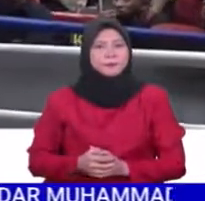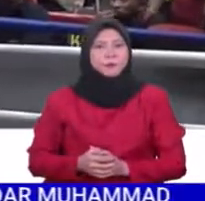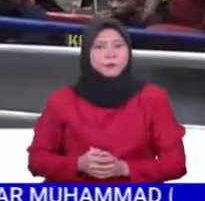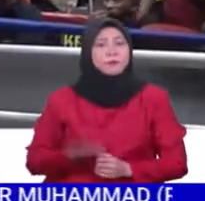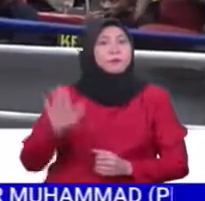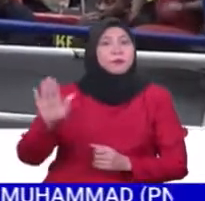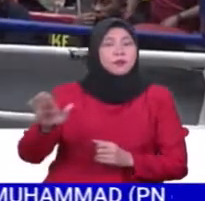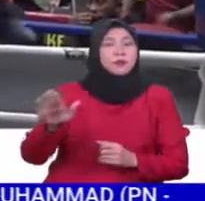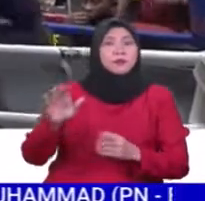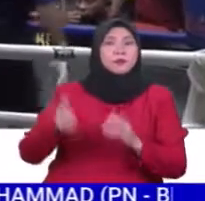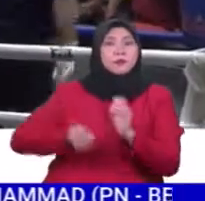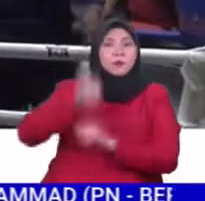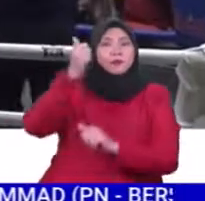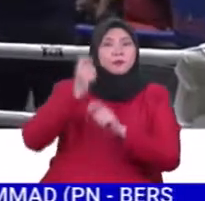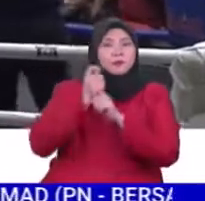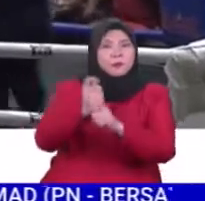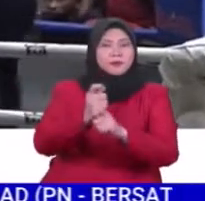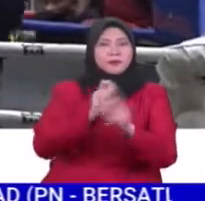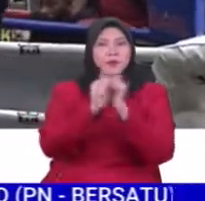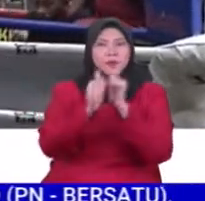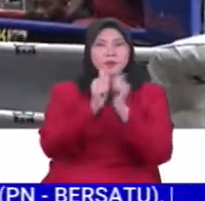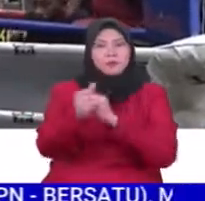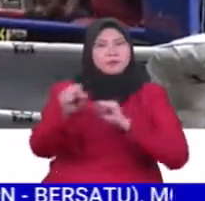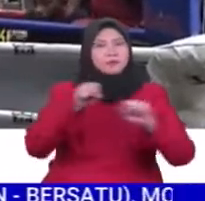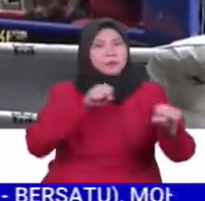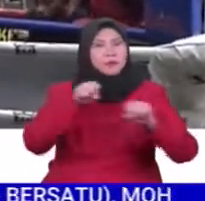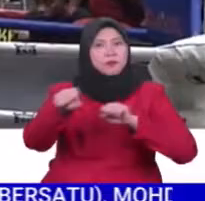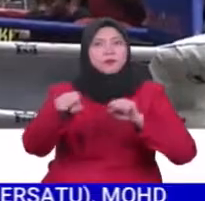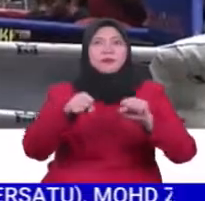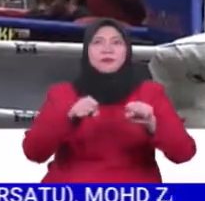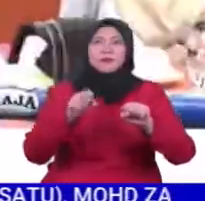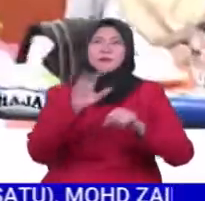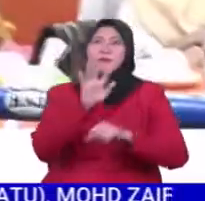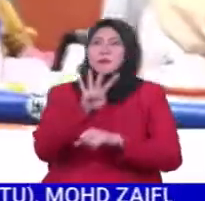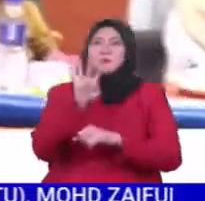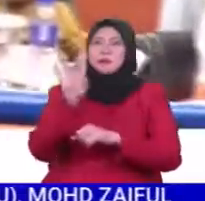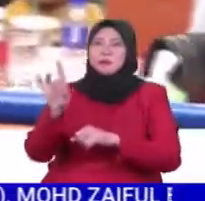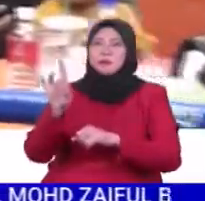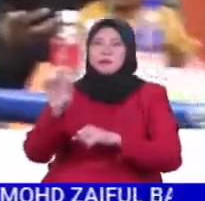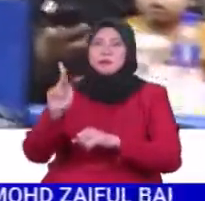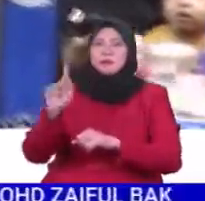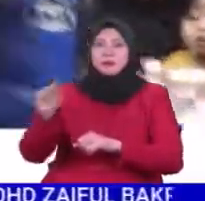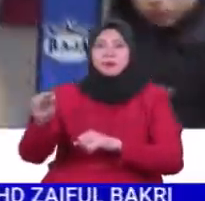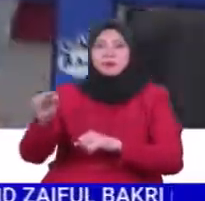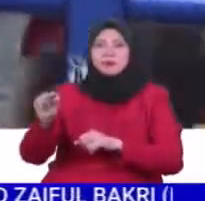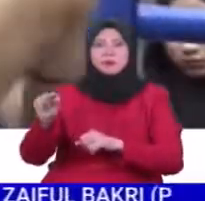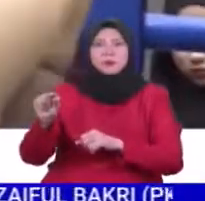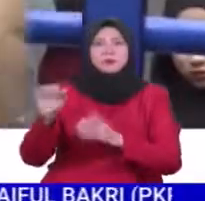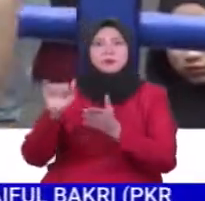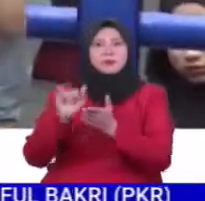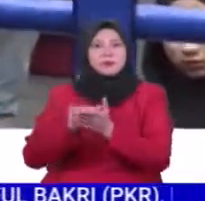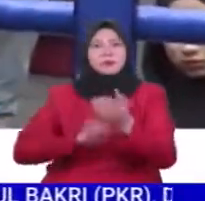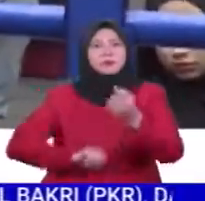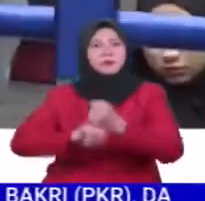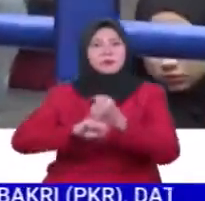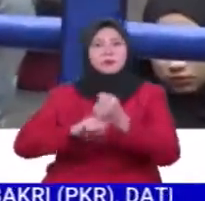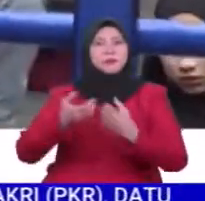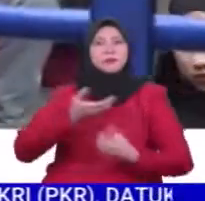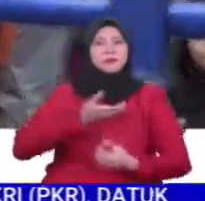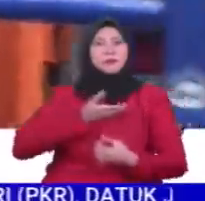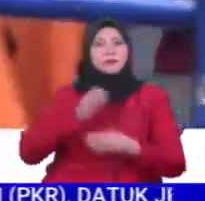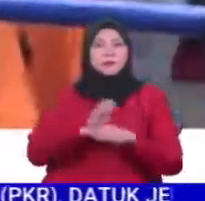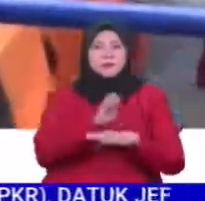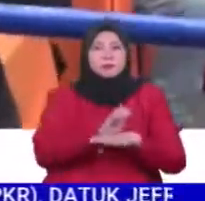Rifdian yang merupakan juara bertahan bagi sukan Muay Thai kategori 48 kilogram merupakan sandaran utama menyumbangkan pingat